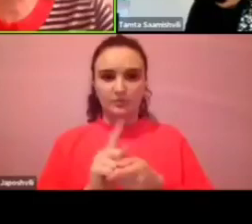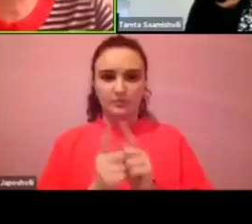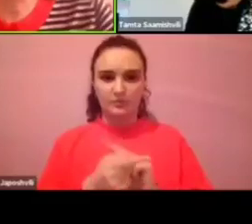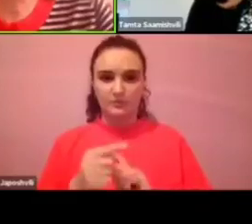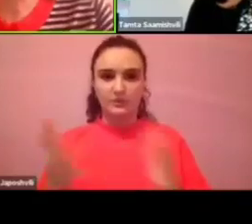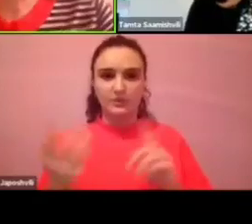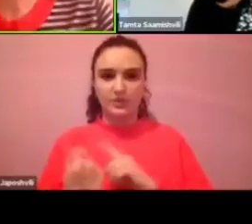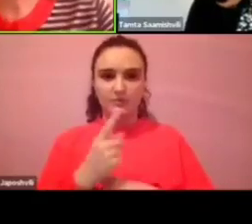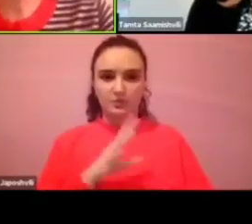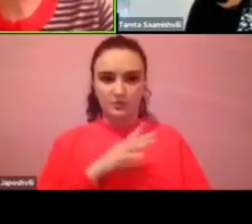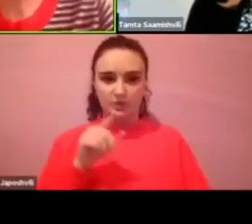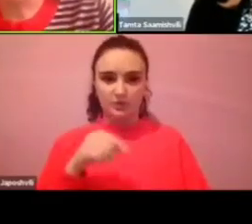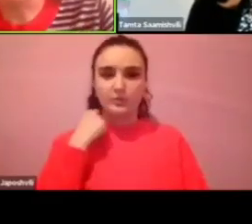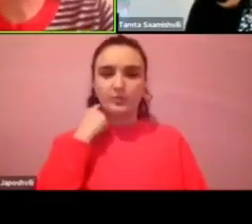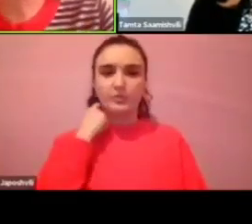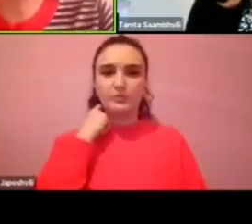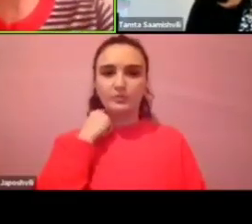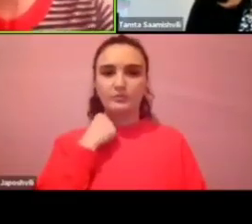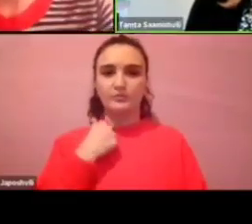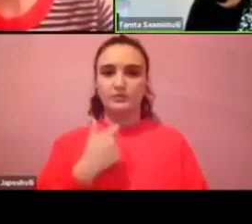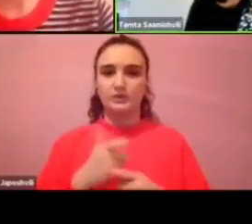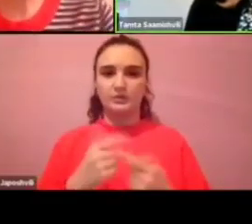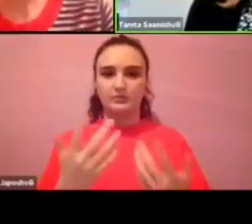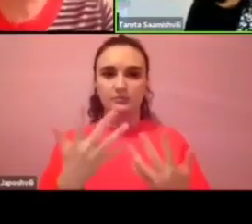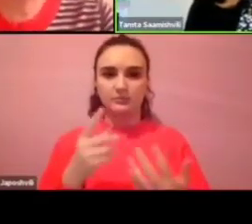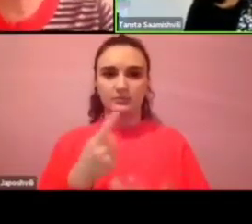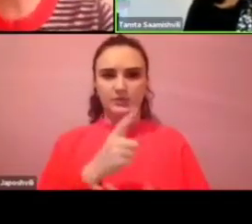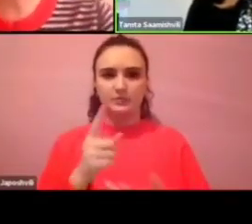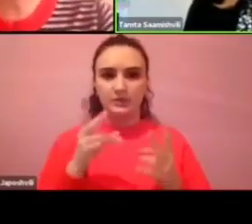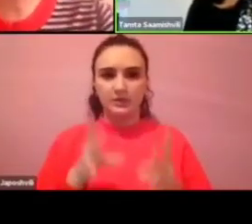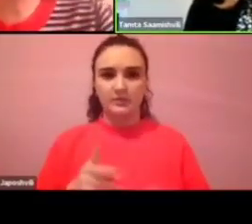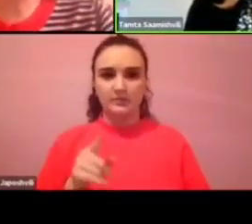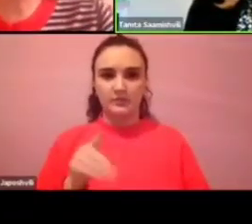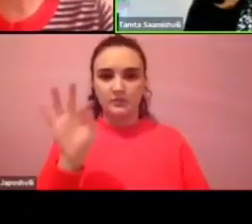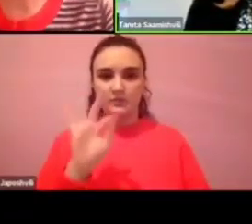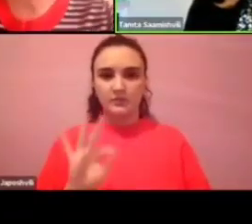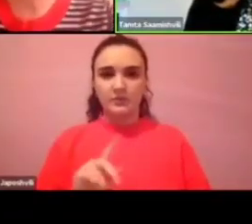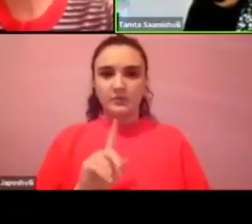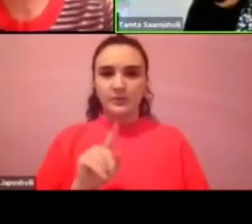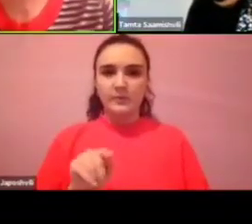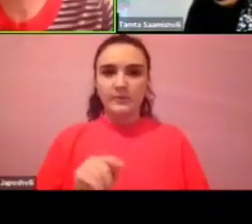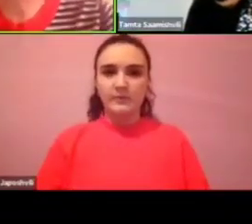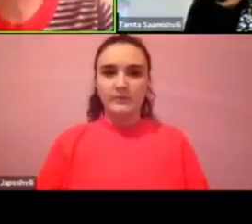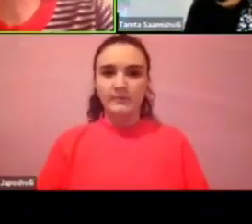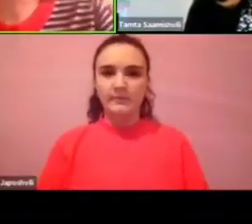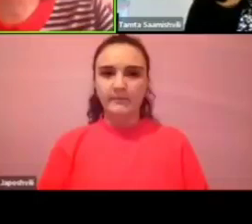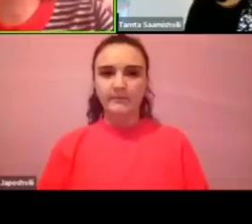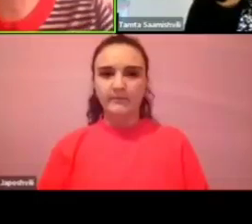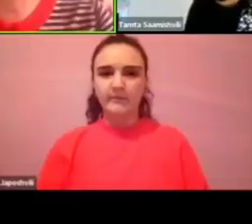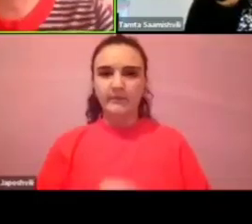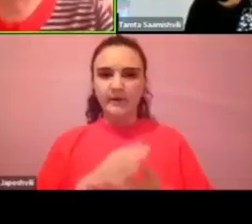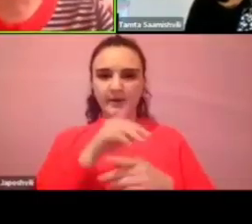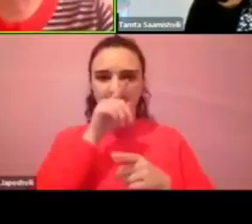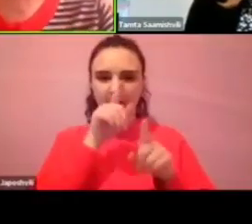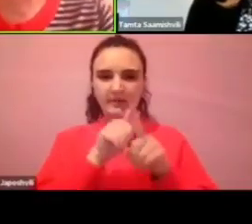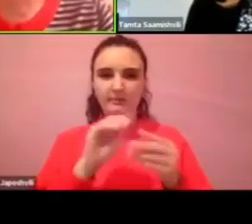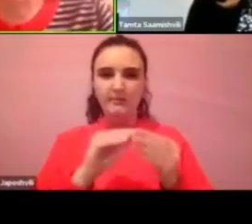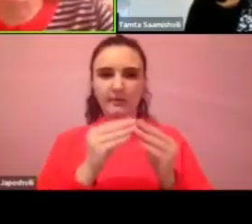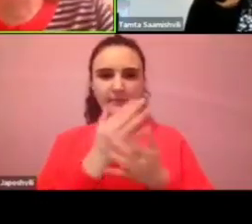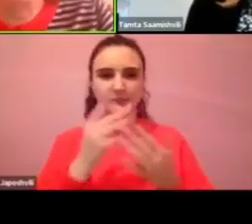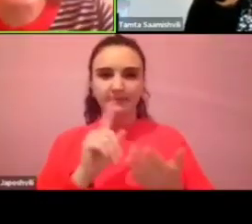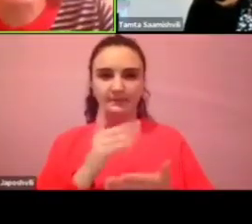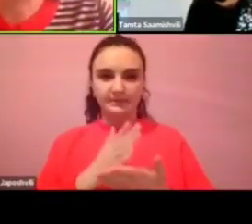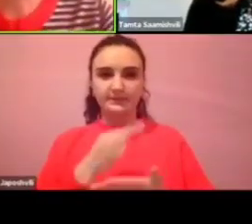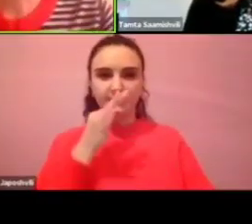დიდი აღმოჩენა იყო და ძალიან ნათელს ხსნის, რატომ ხდება ხშირად რომ გვაქვს ესეთი პრობლემები და რა პრობლემები ახლა